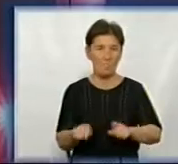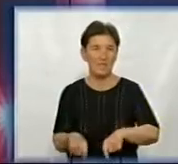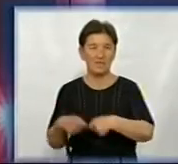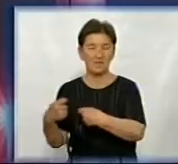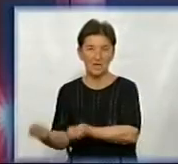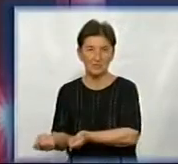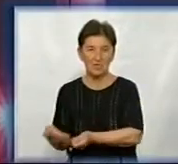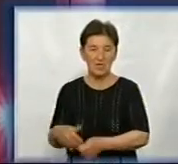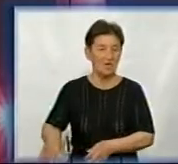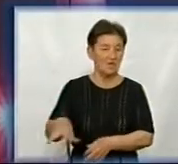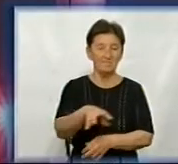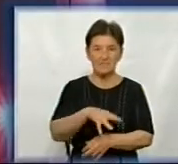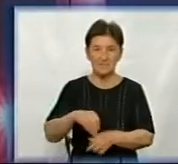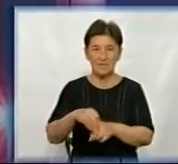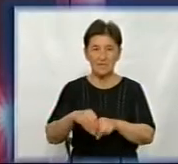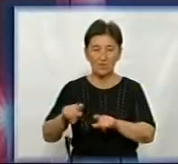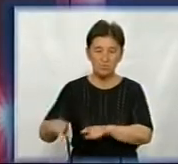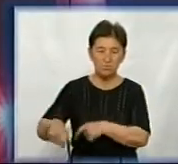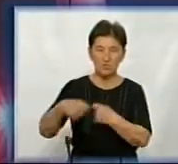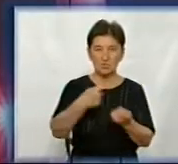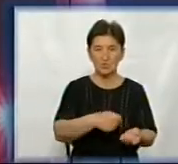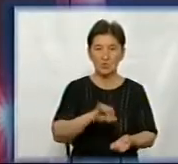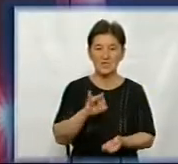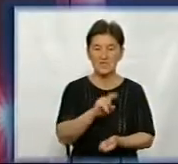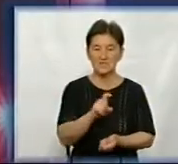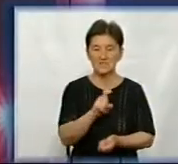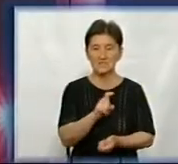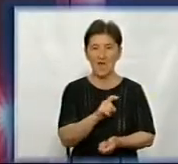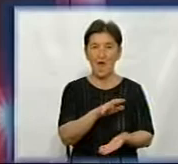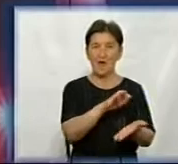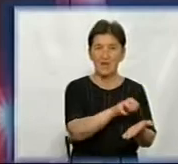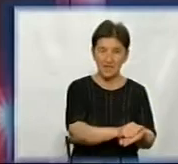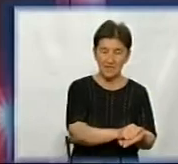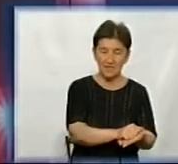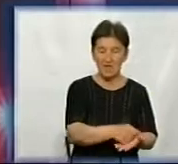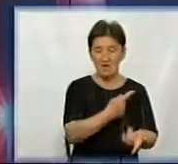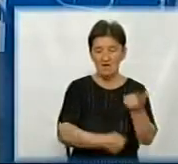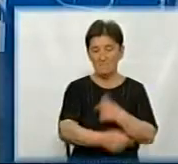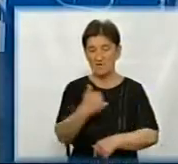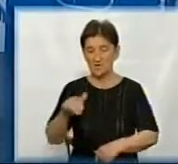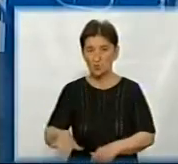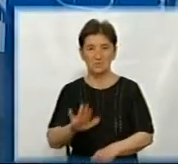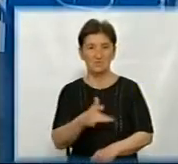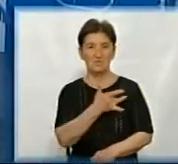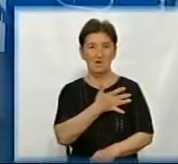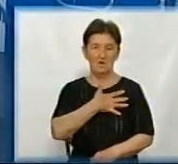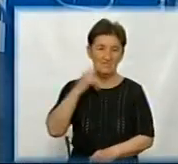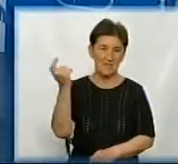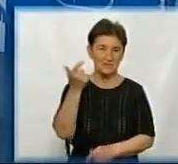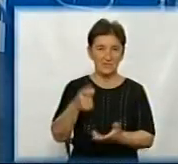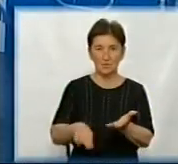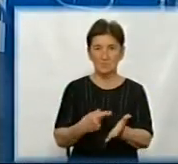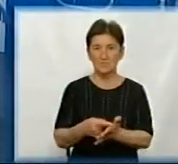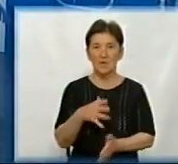ЦМК перейшло з оренди, перейшло у власність міста. Котельні ці дві, блочно, їх насправді було навіть